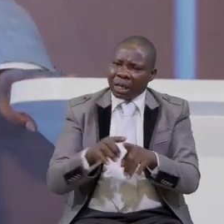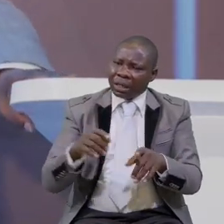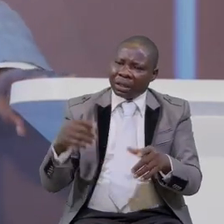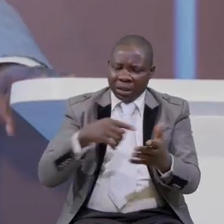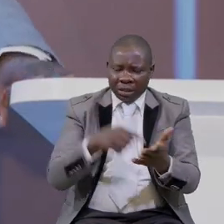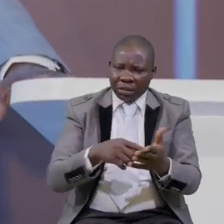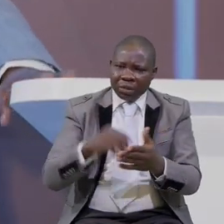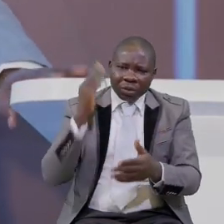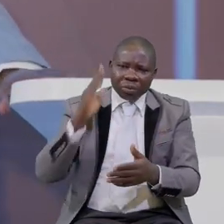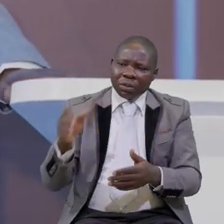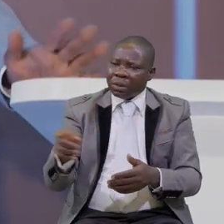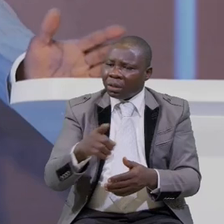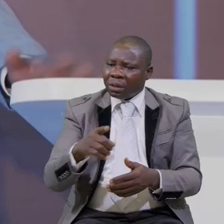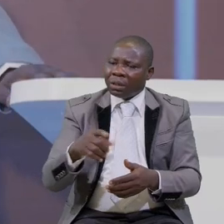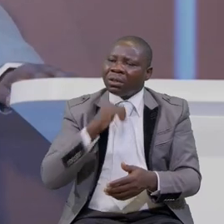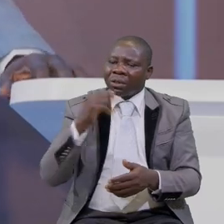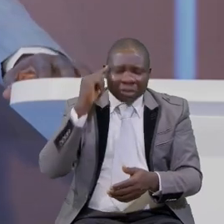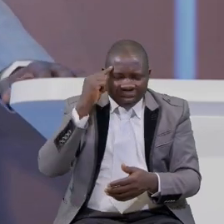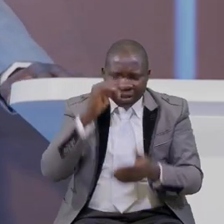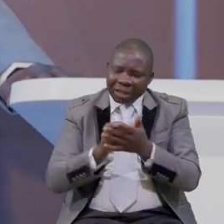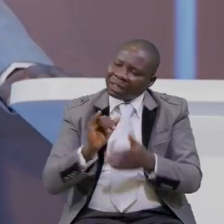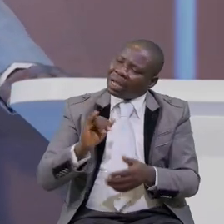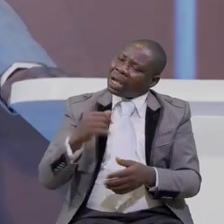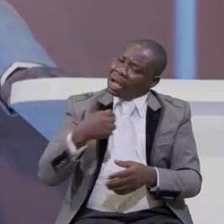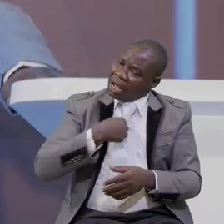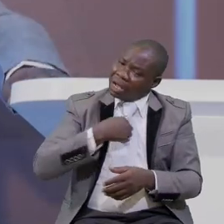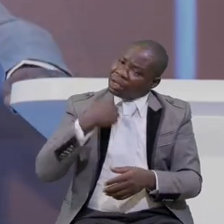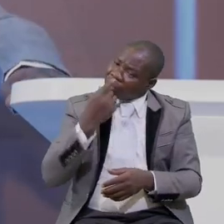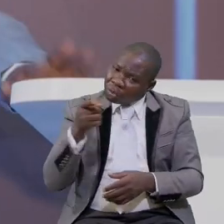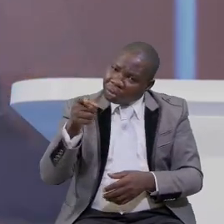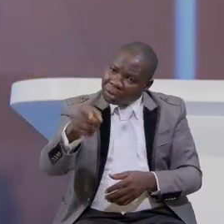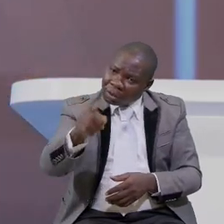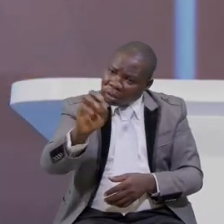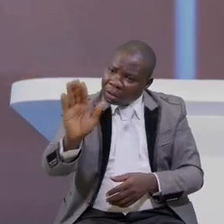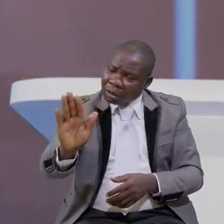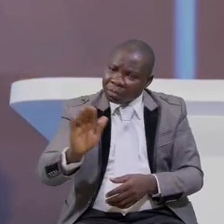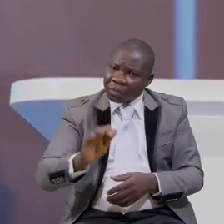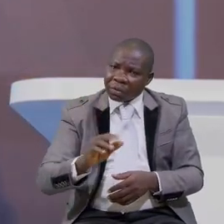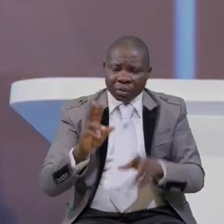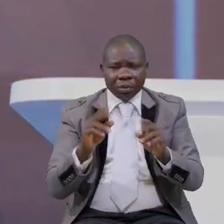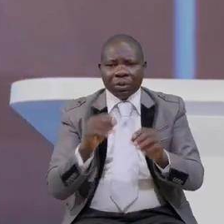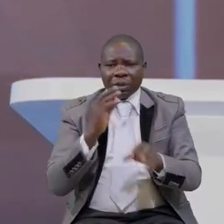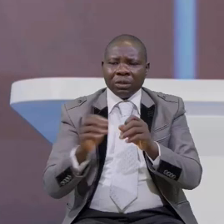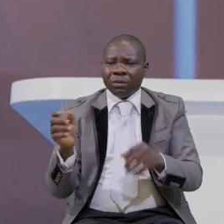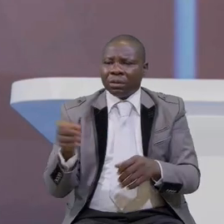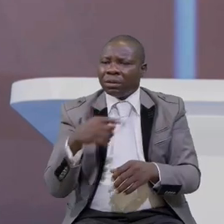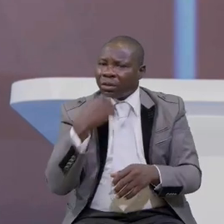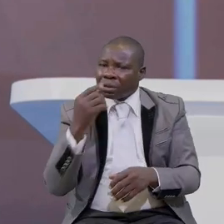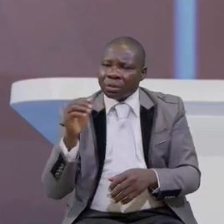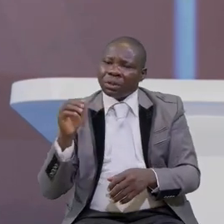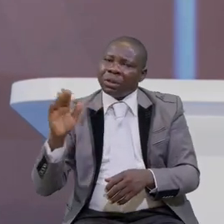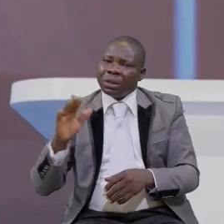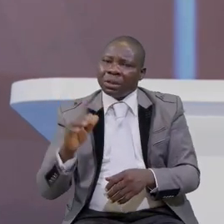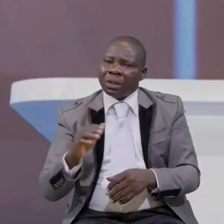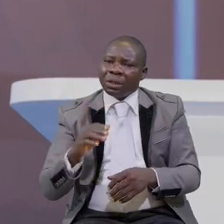pas penser que moi, je lui ai dit tout ça? Il ne m'a rien dit. Même s'il m'avait dit, les gens qui ont quitté l'église, comment